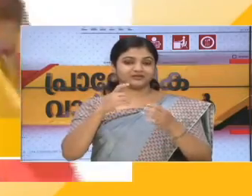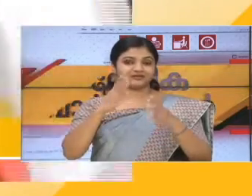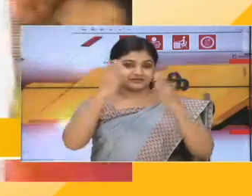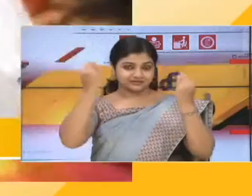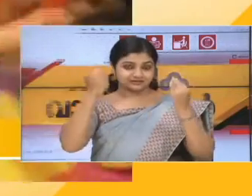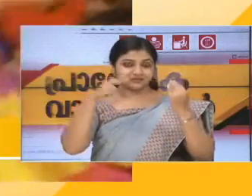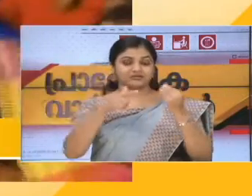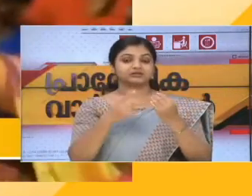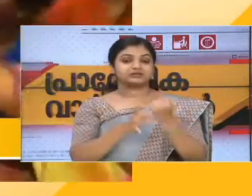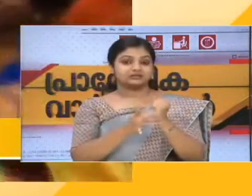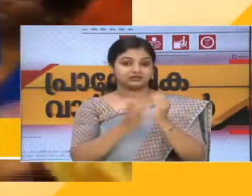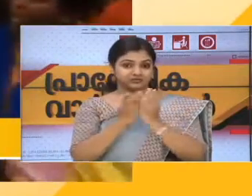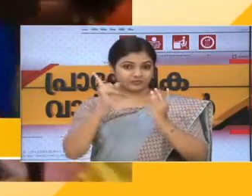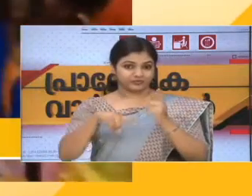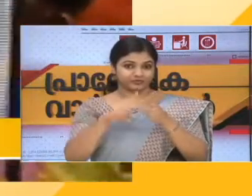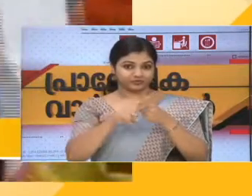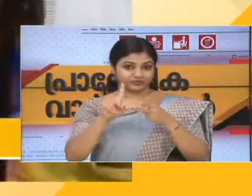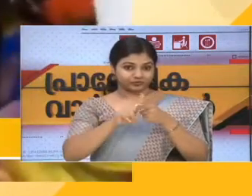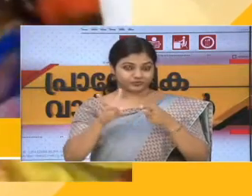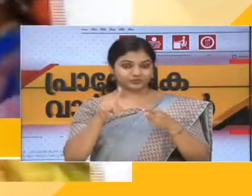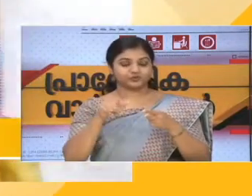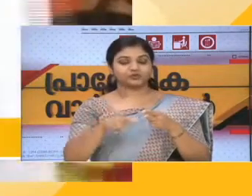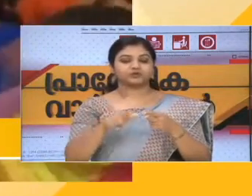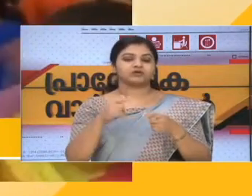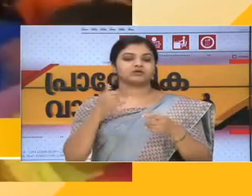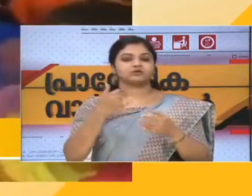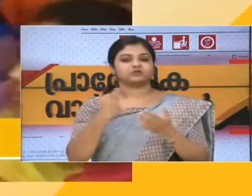ஐயர் செக்கண்டில் ஏது விஷயம் படிச்ச வருக்கும் இந்தியல்